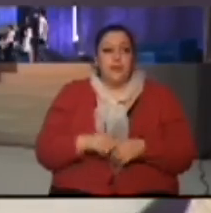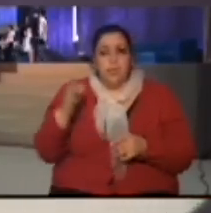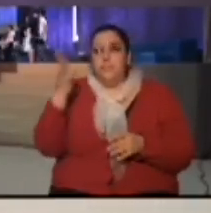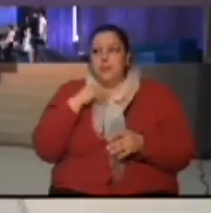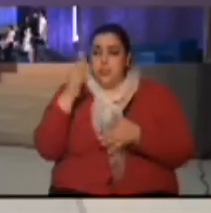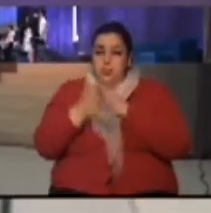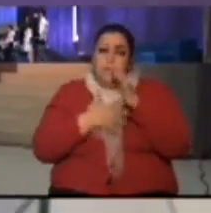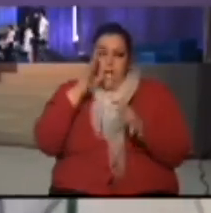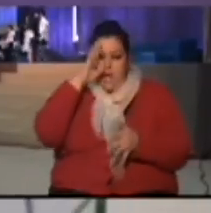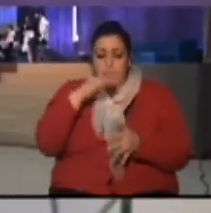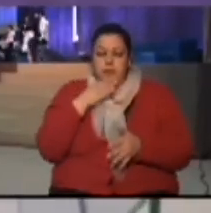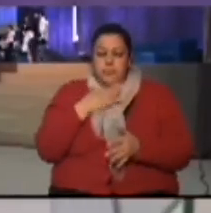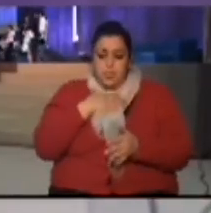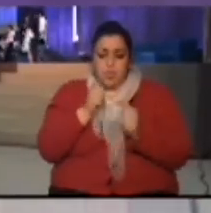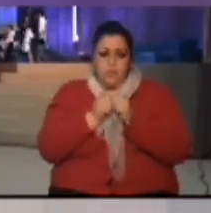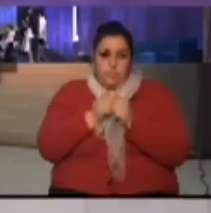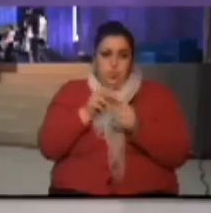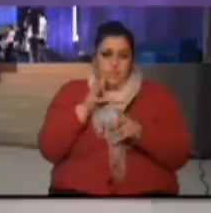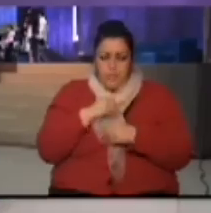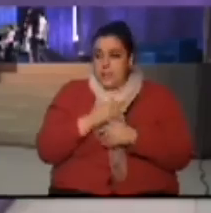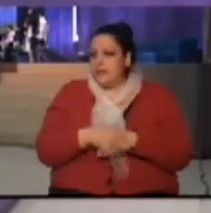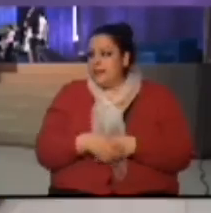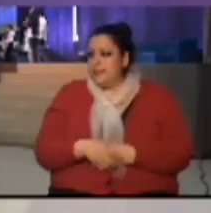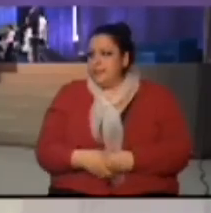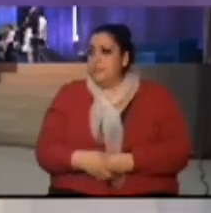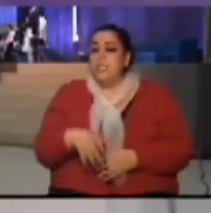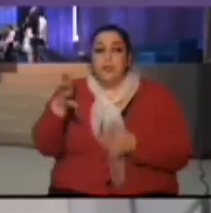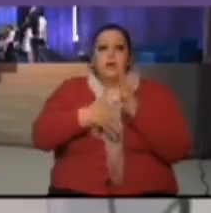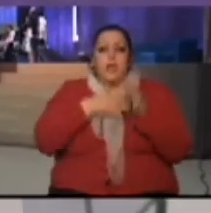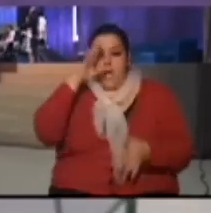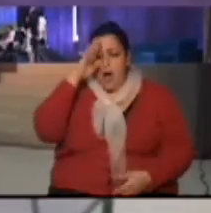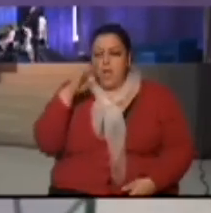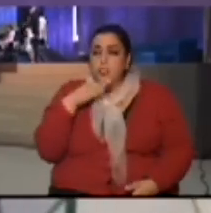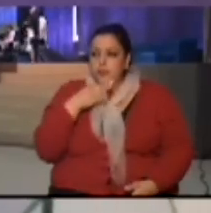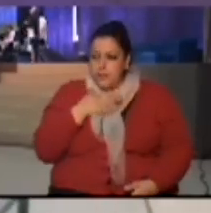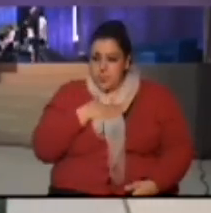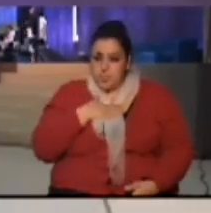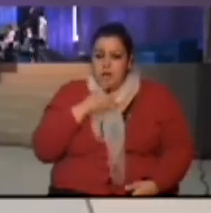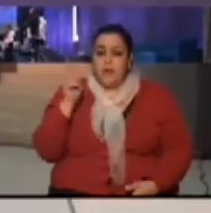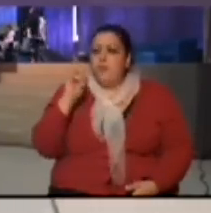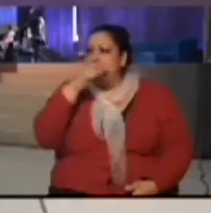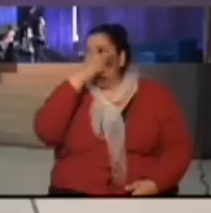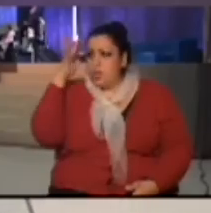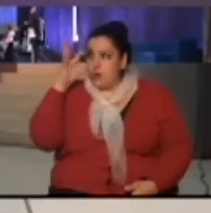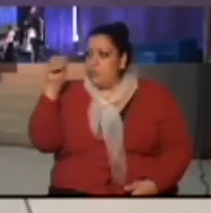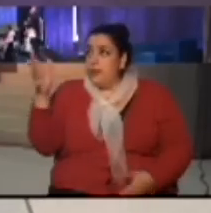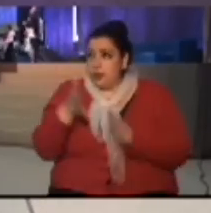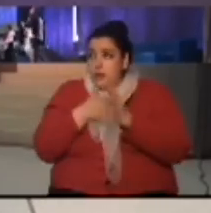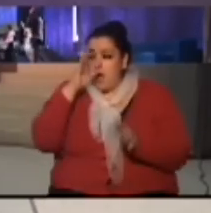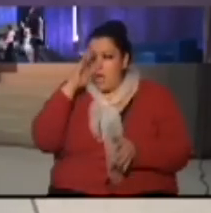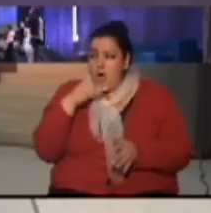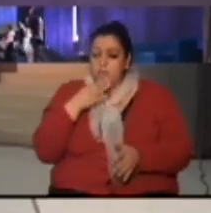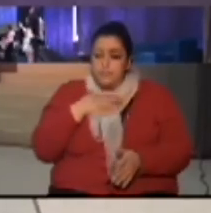Հայր մեր աղոթք անենք։ Եկեք միասին ասենք Հայր մեր, որ երկնքում ես, քո անունը սուրբ